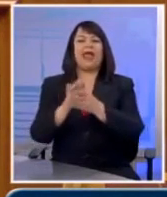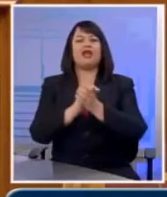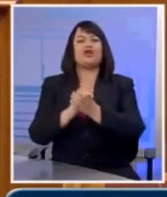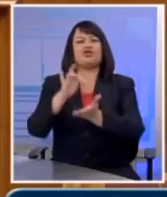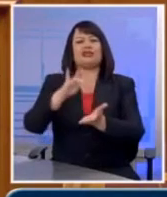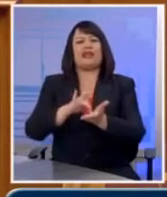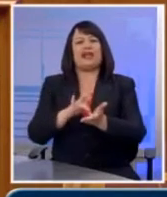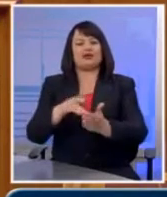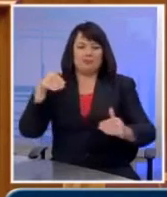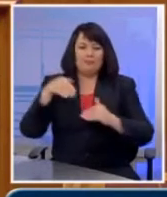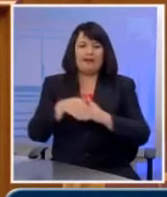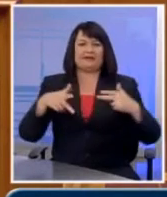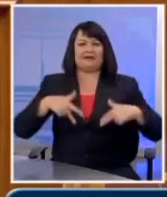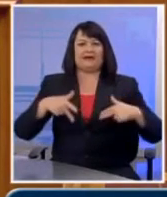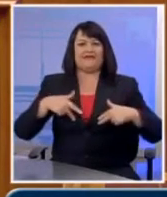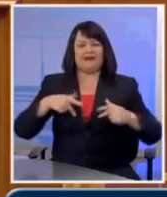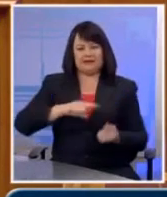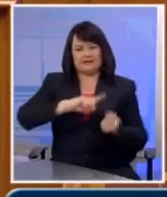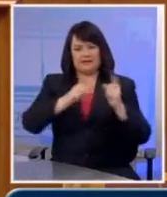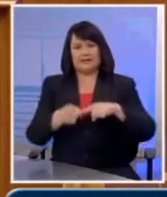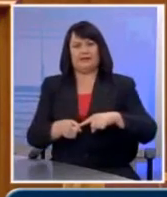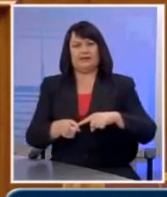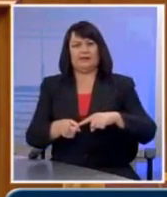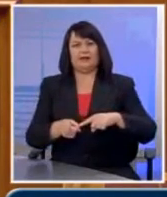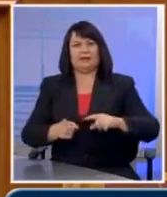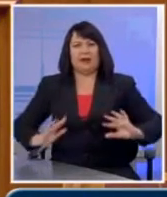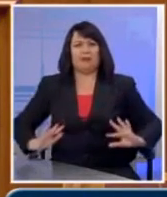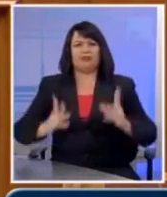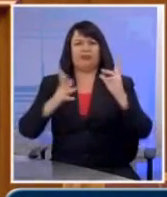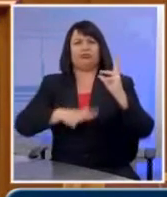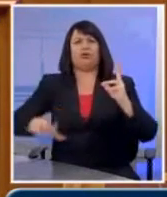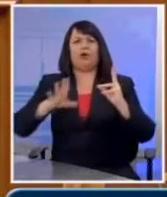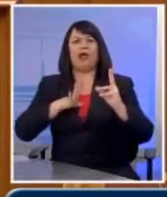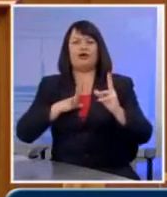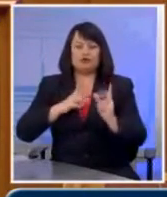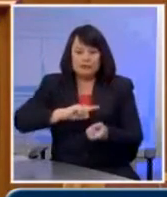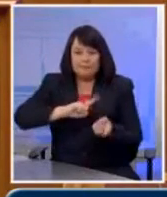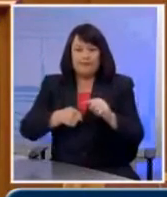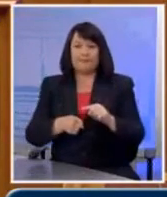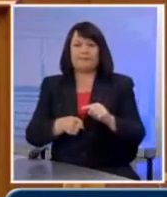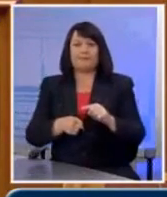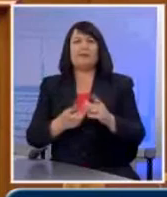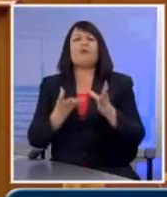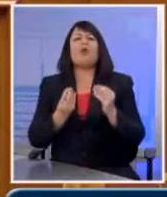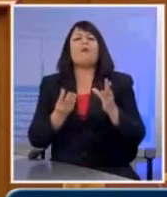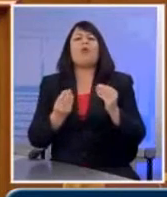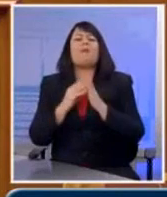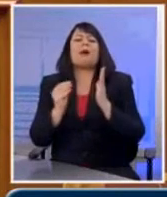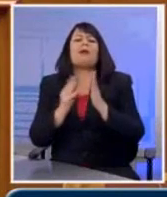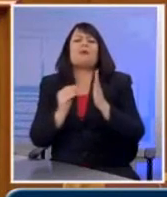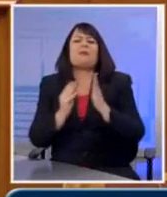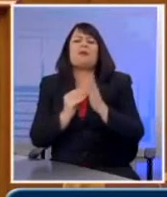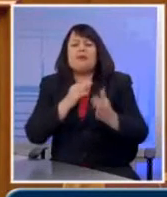και πως άλλαξε αμέσως στάση μόλις αντέδρασε δυναμικά ο λαός. Θα μπορούσα να πω πάρα πολλά.